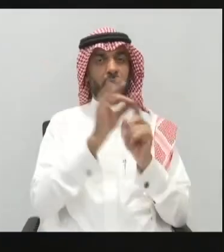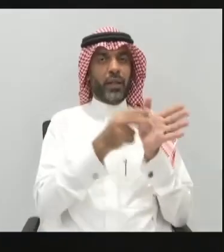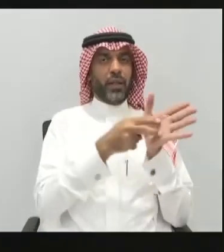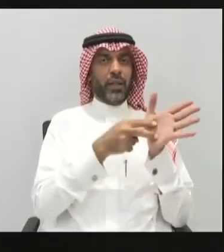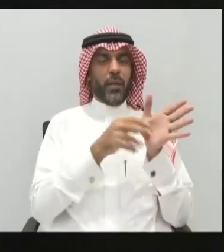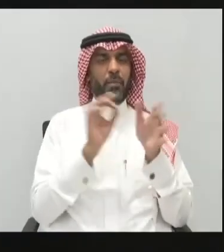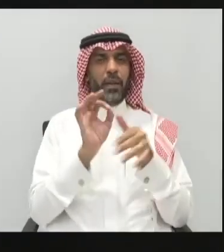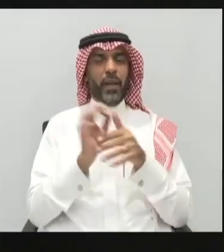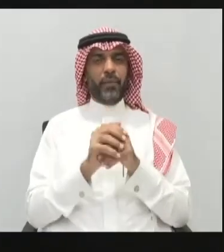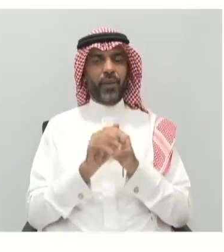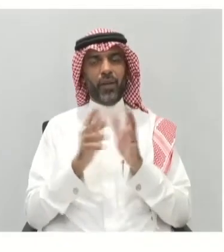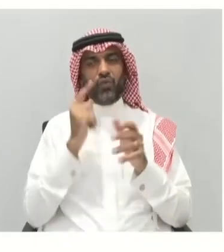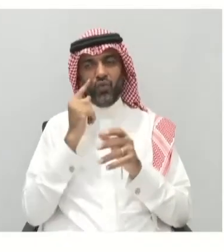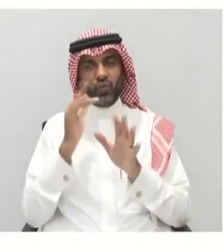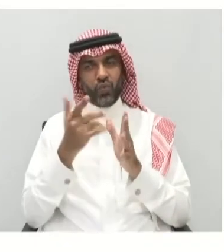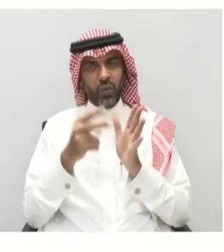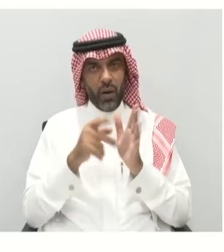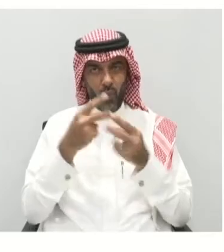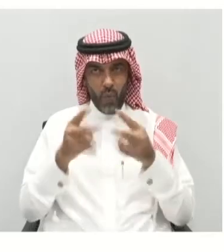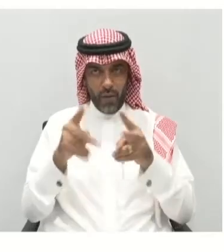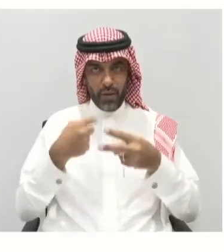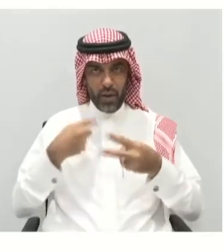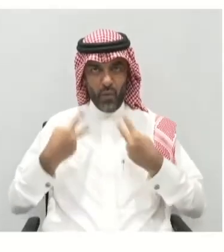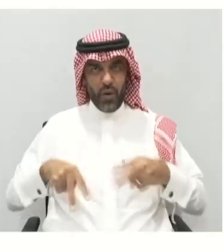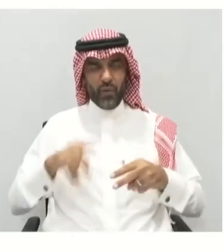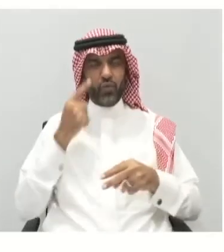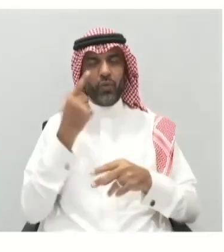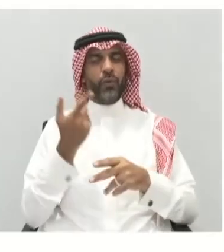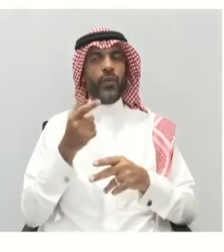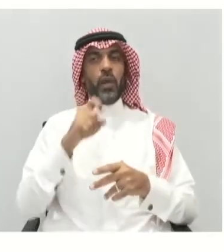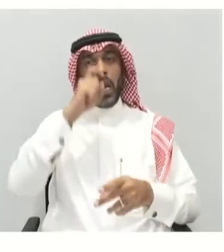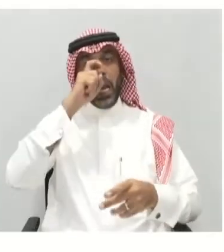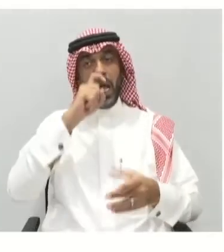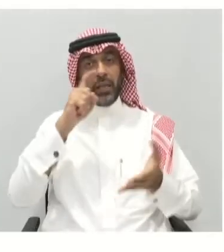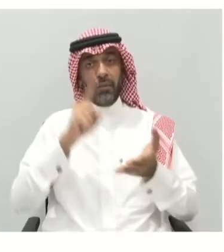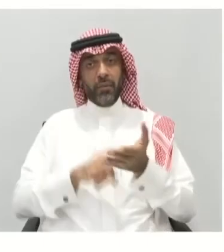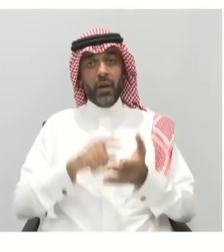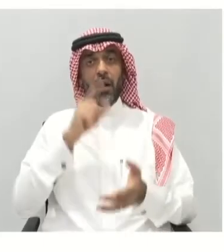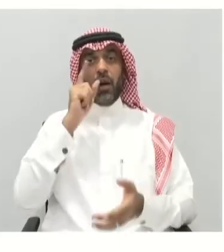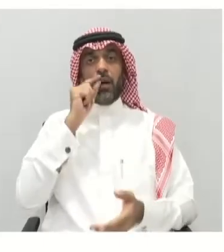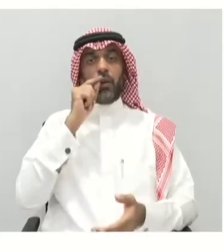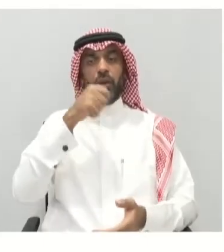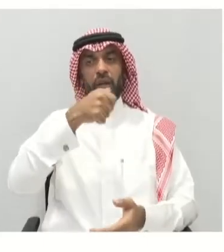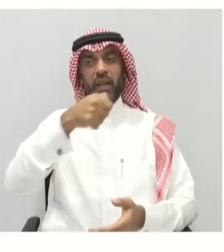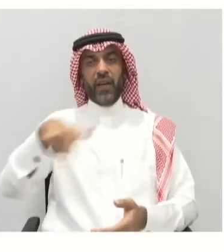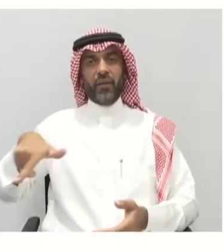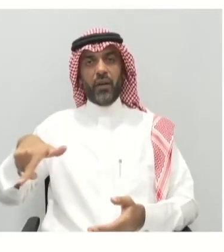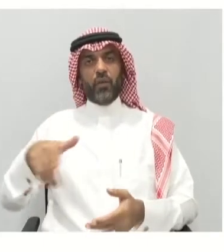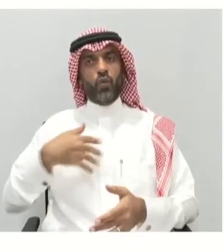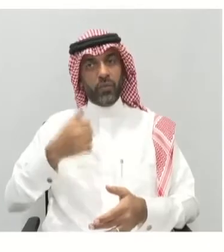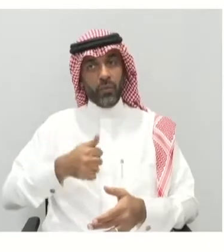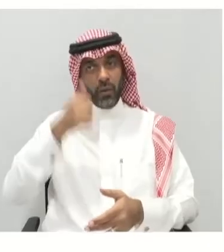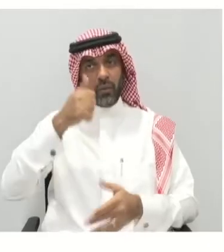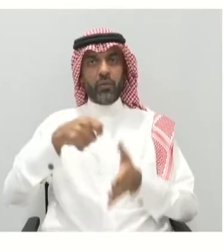كمثال اقول يجب على الرجل النفقه في قدر استطاعته